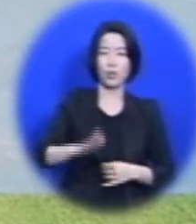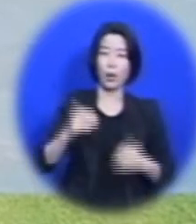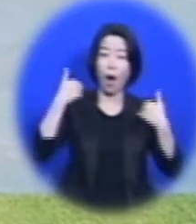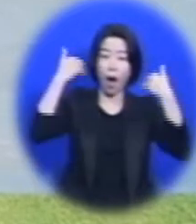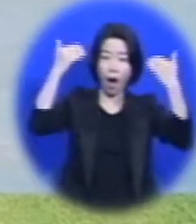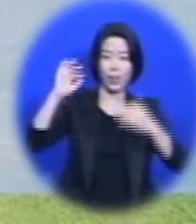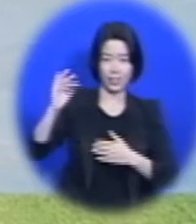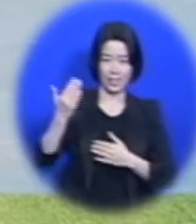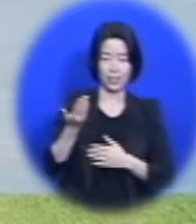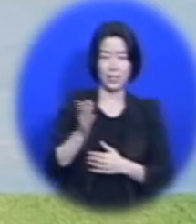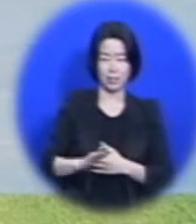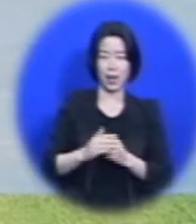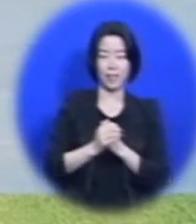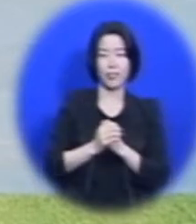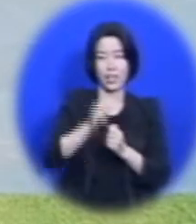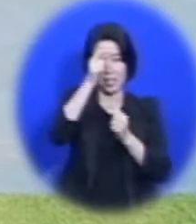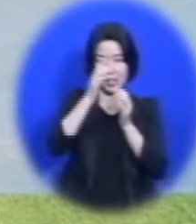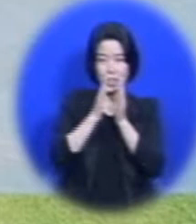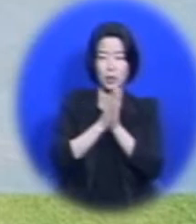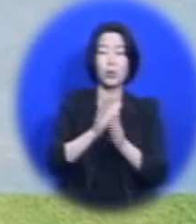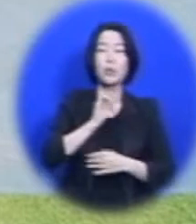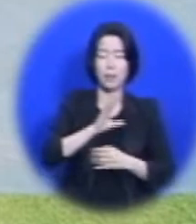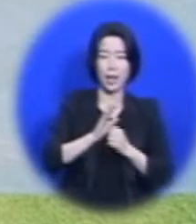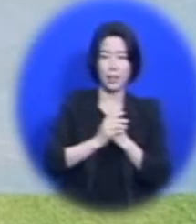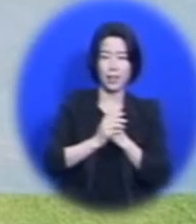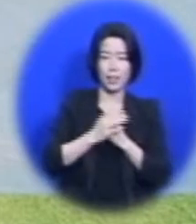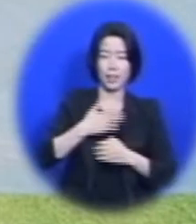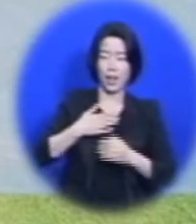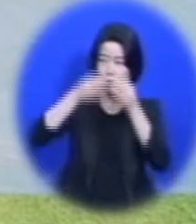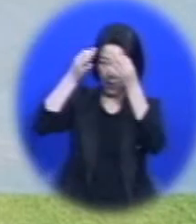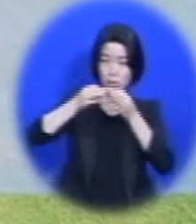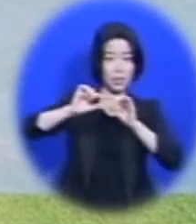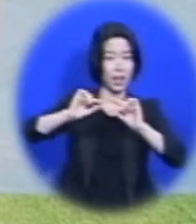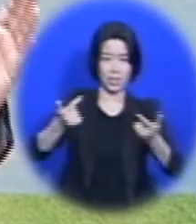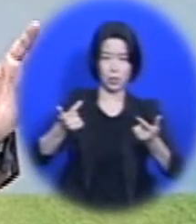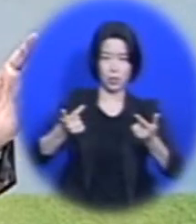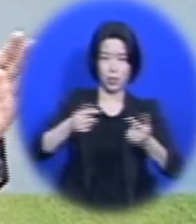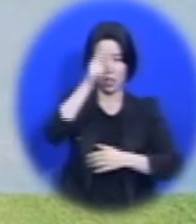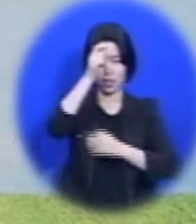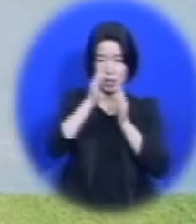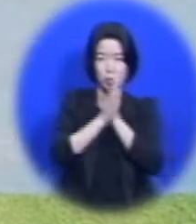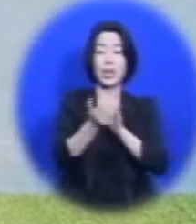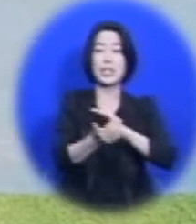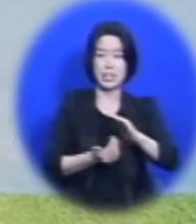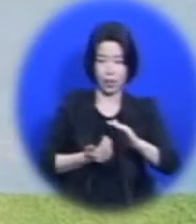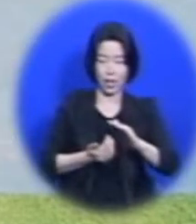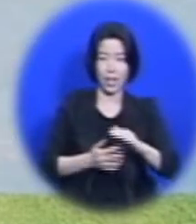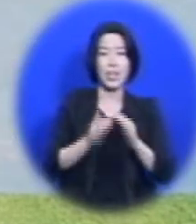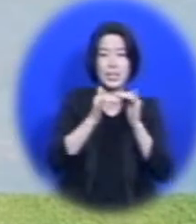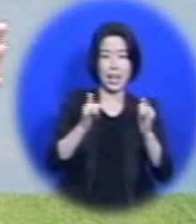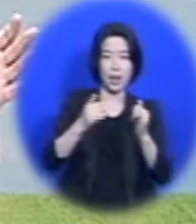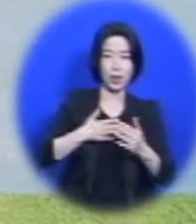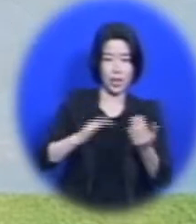됐지만 기도하는 시간에만 하나님이 나를 보시는 게 아니고 기도하기 전에 사람들하고